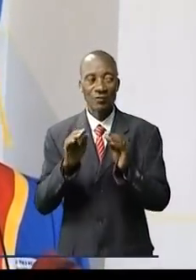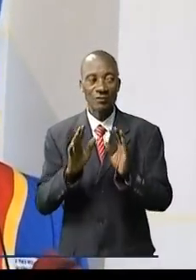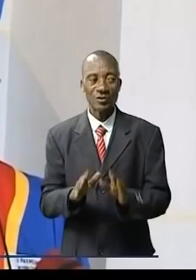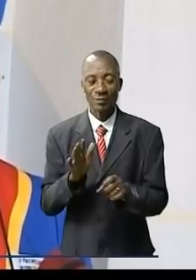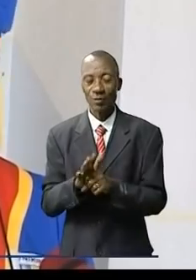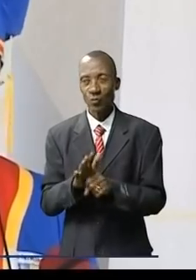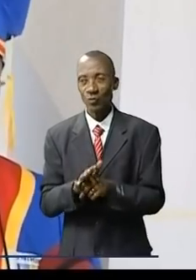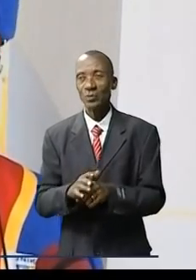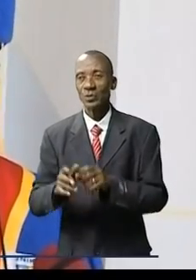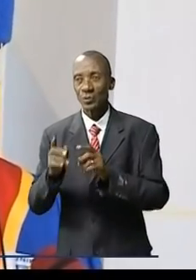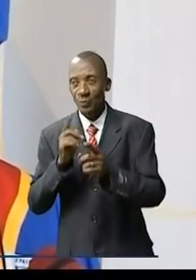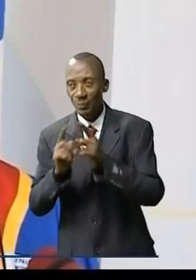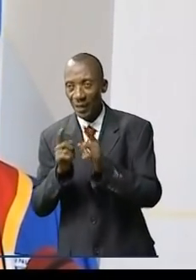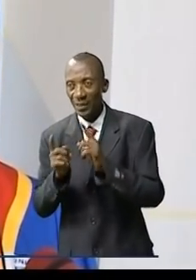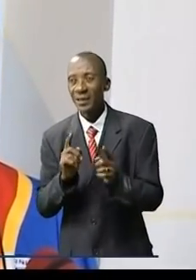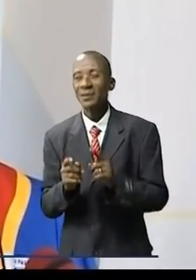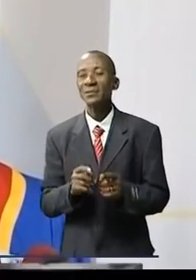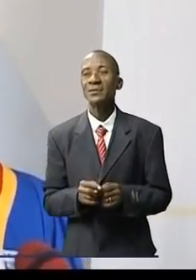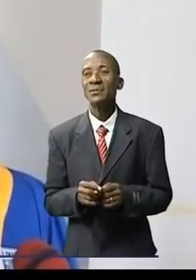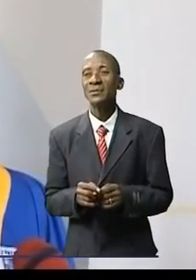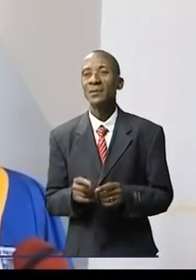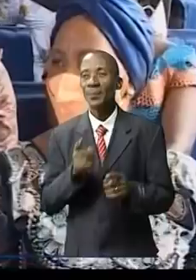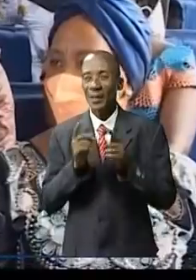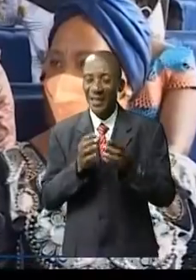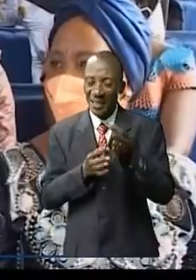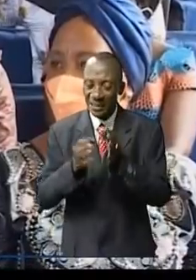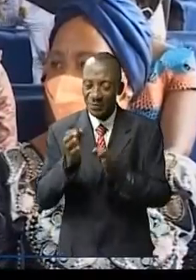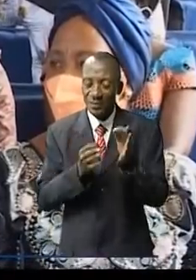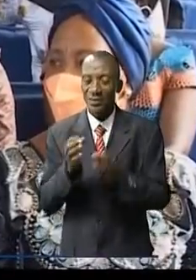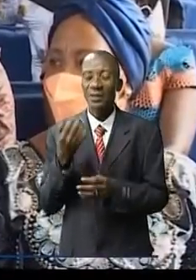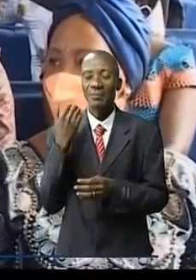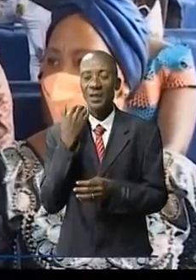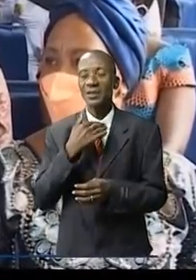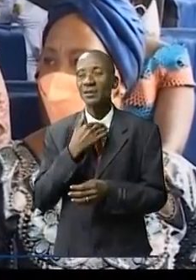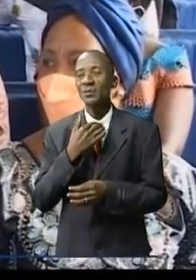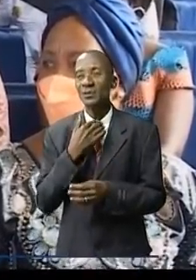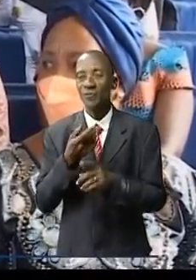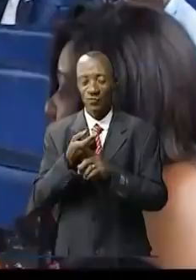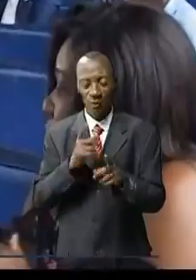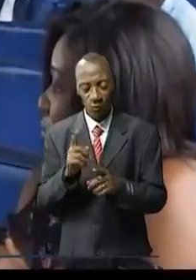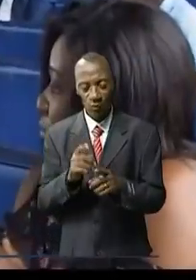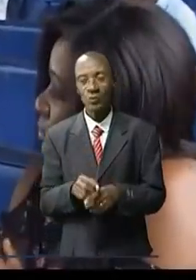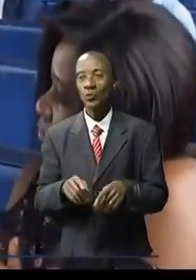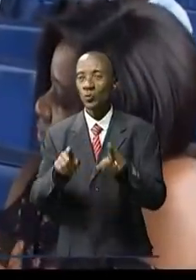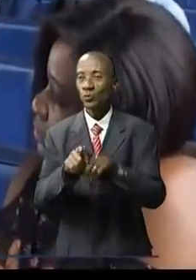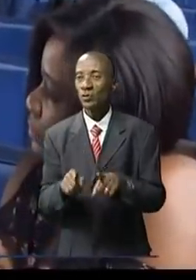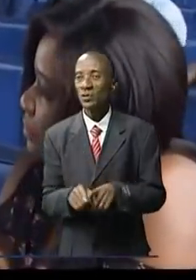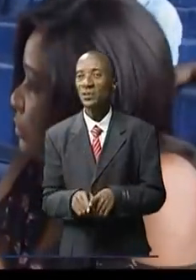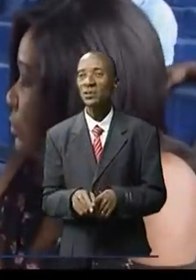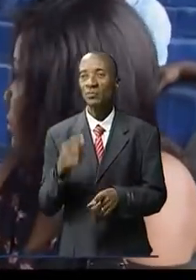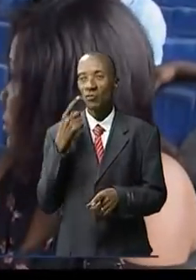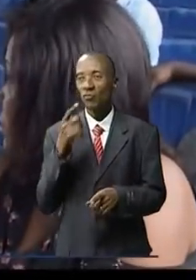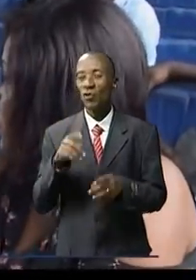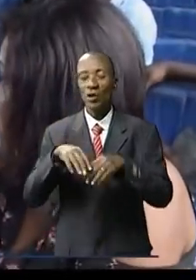aussi des médecins comme nous qui nous assistons les malades pour que durant la durée de leur traitement, qui peut être de 9 mois, des fois 20 mois,